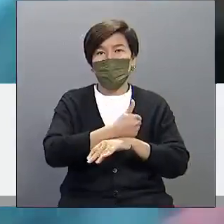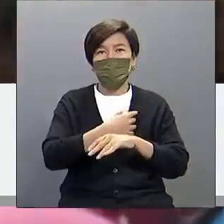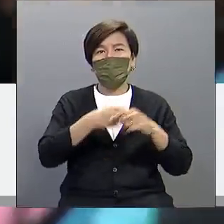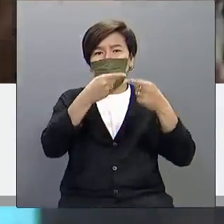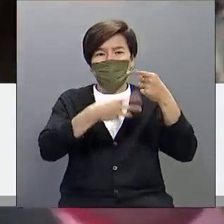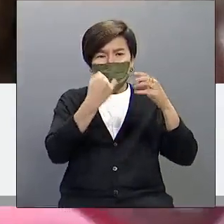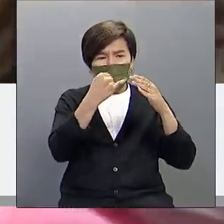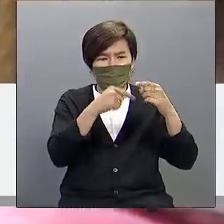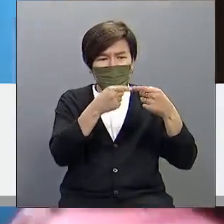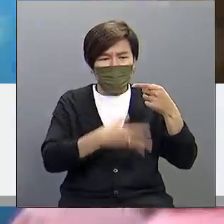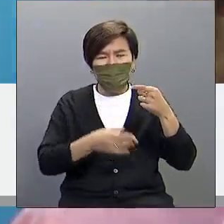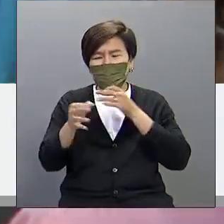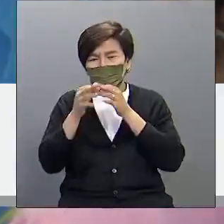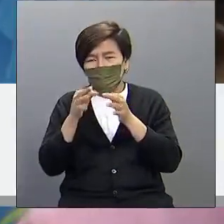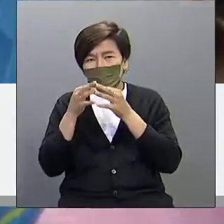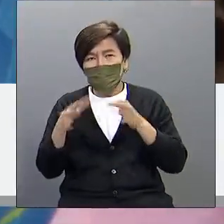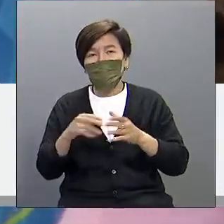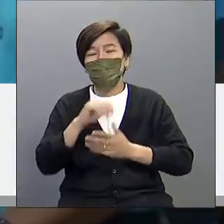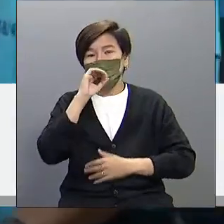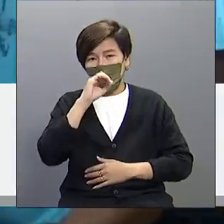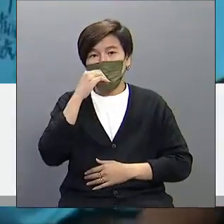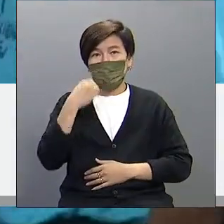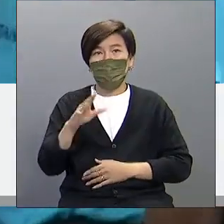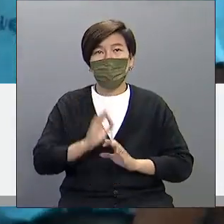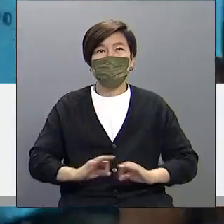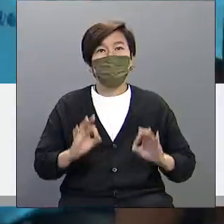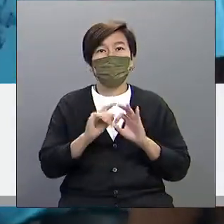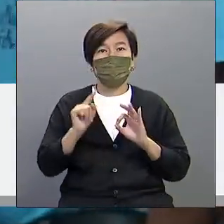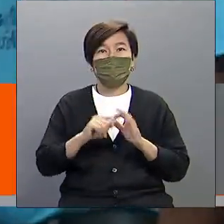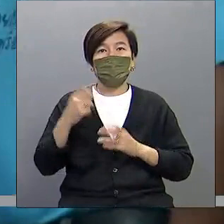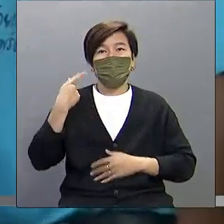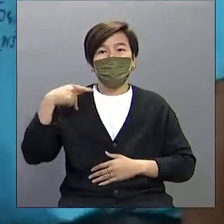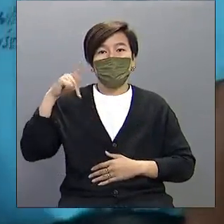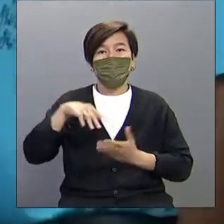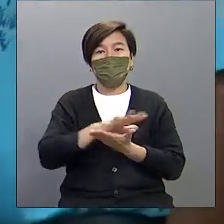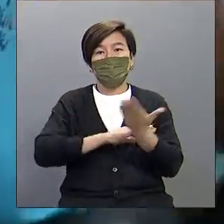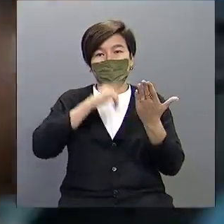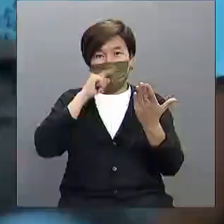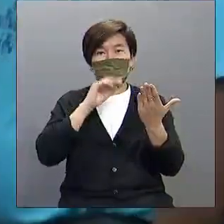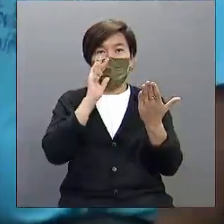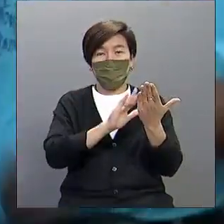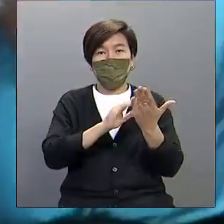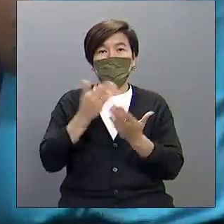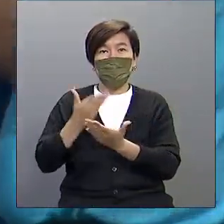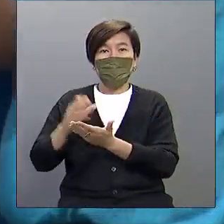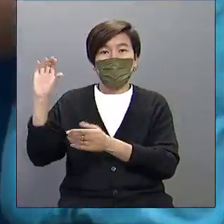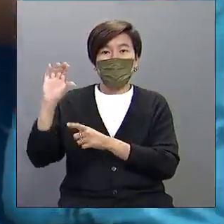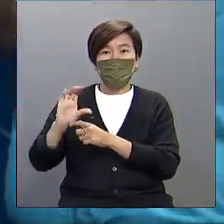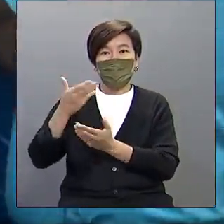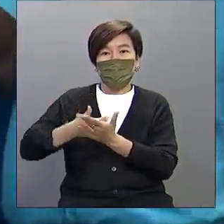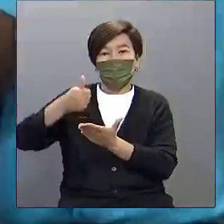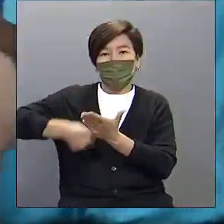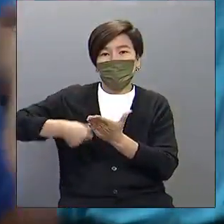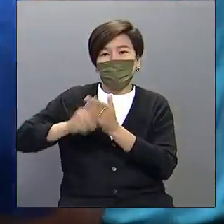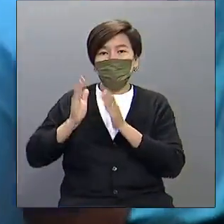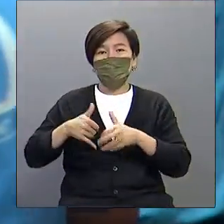ายครั้งและทุกครั้งจะย้ำมาตลอดว่าเพื่อรักษาผลประโยชน์ของแผ่นดินรักษางบประมาณที่เป็นภาษีของประชา